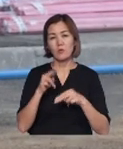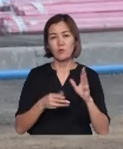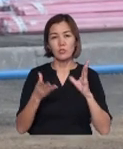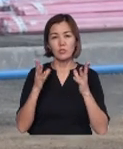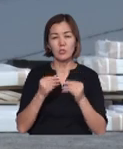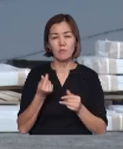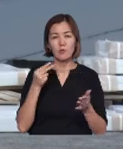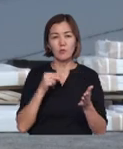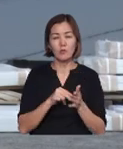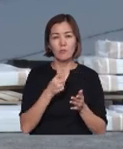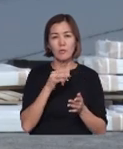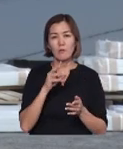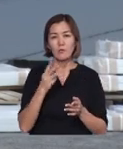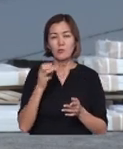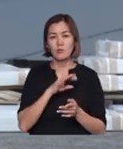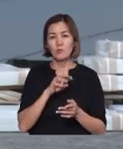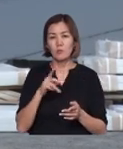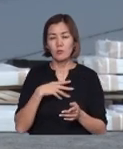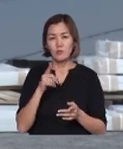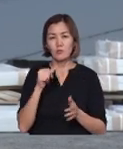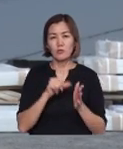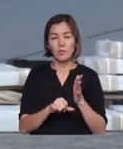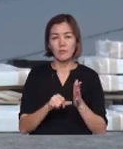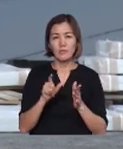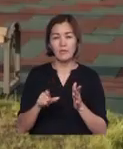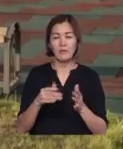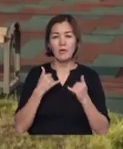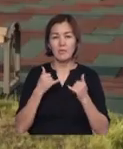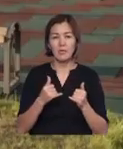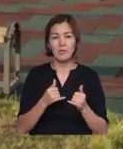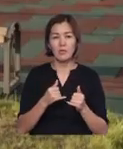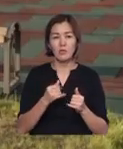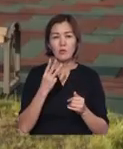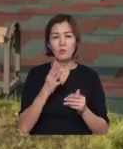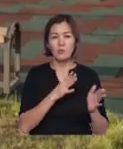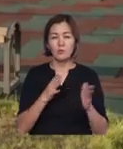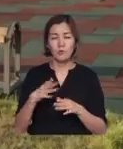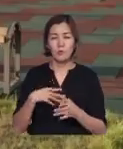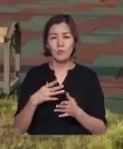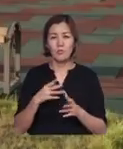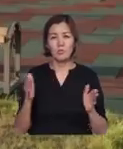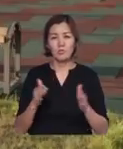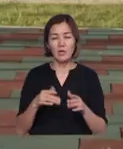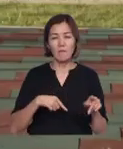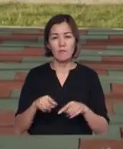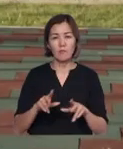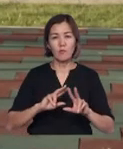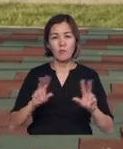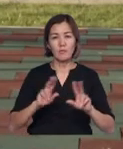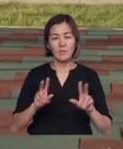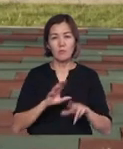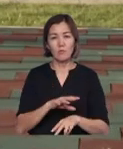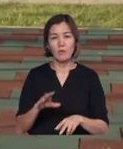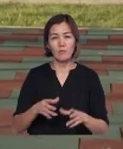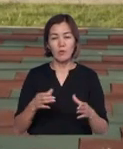құны 1 миллиард 300 миллион теңге. 160 адамға арналған, 3 блоктан тұрады. Мұнда шағын футбол, волейбол, баскетбол сияқты командалық